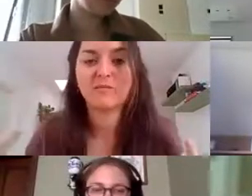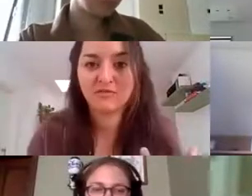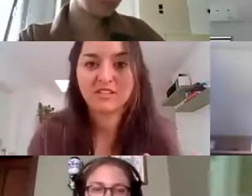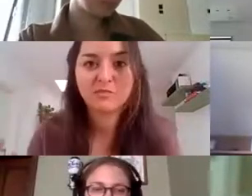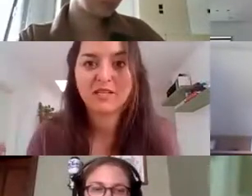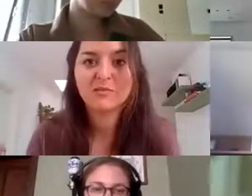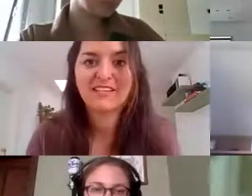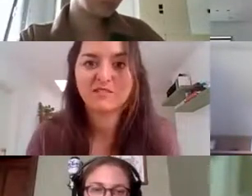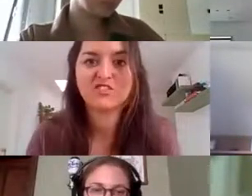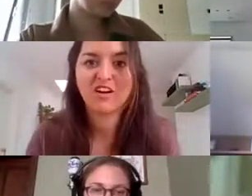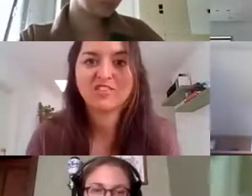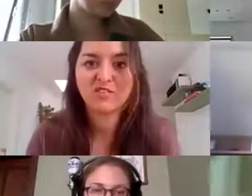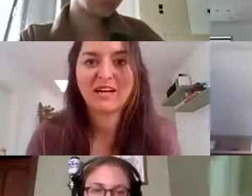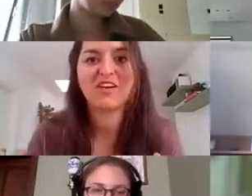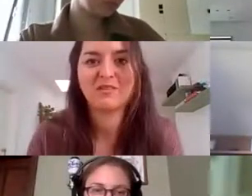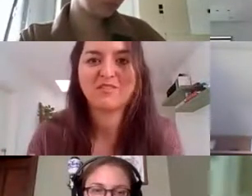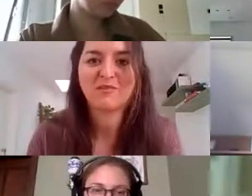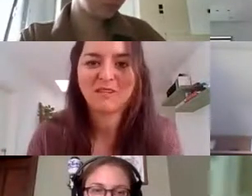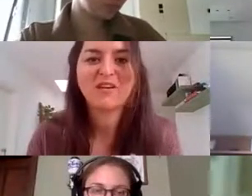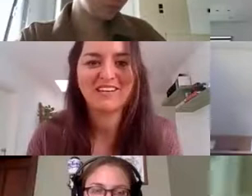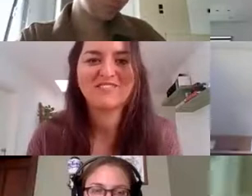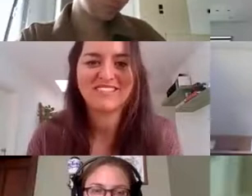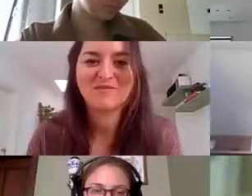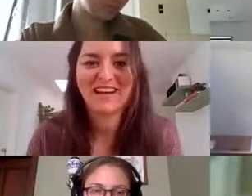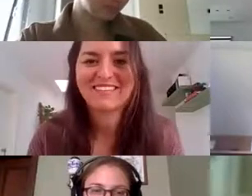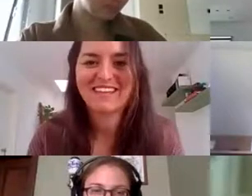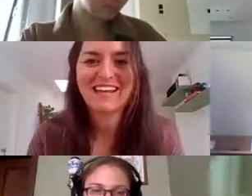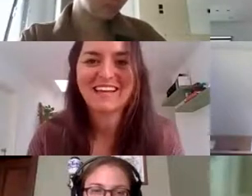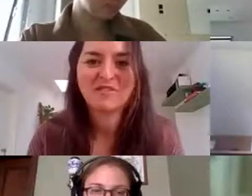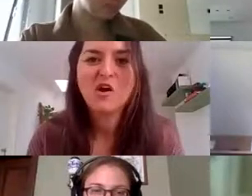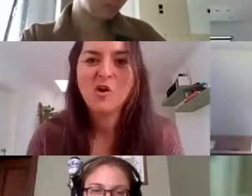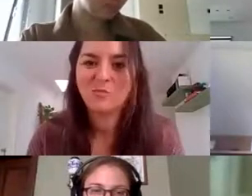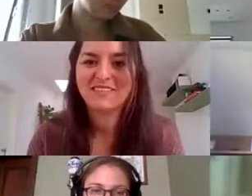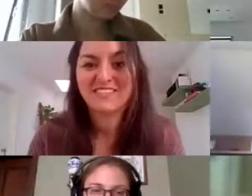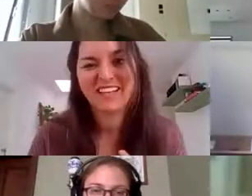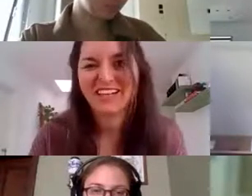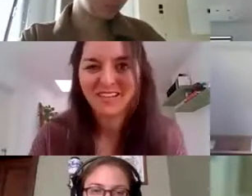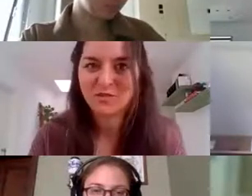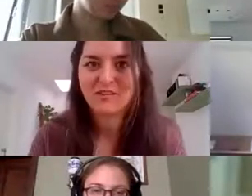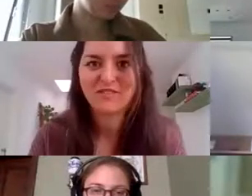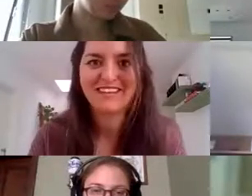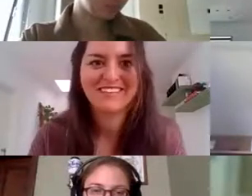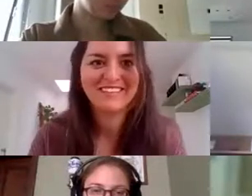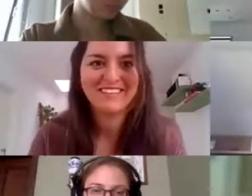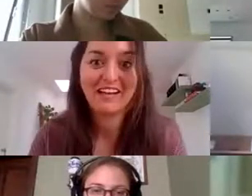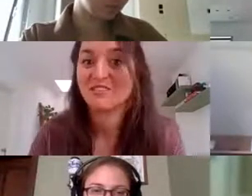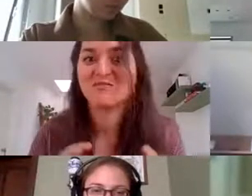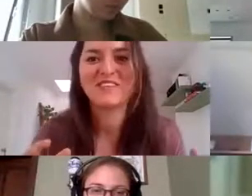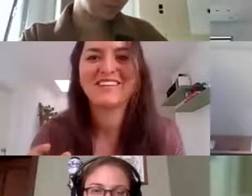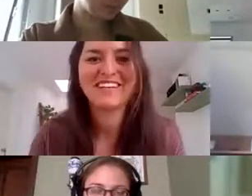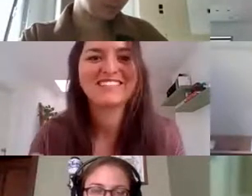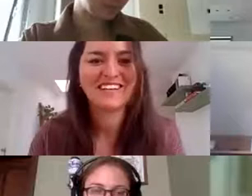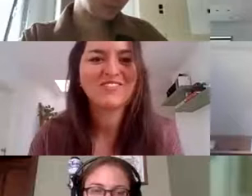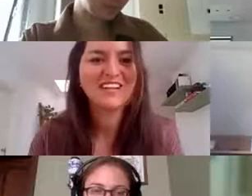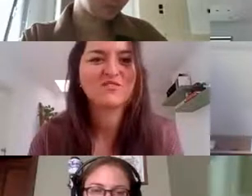wel bij veel speelpleinen. Is een beetje die angst van, gaan mijn animatoren wel nog evenzeer de maatregelen naleven? Omdat de schrik er bij velen, ik